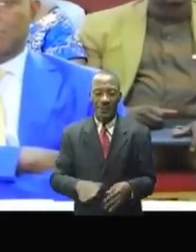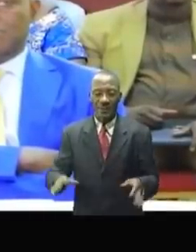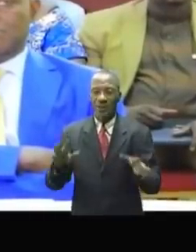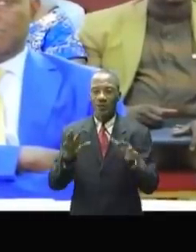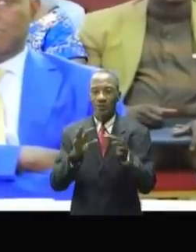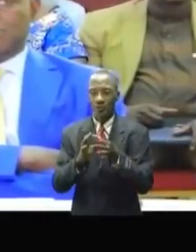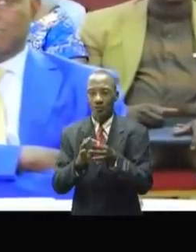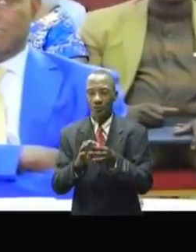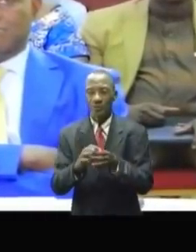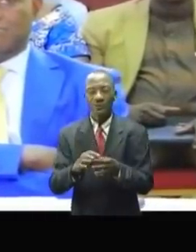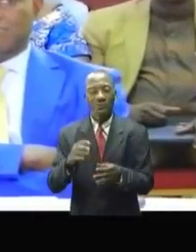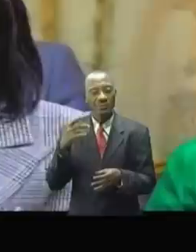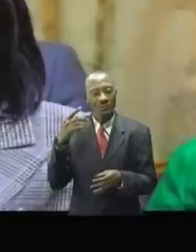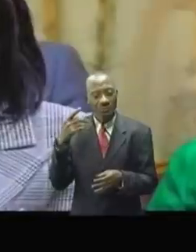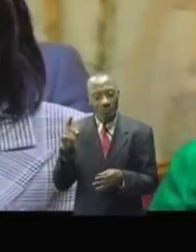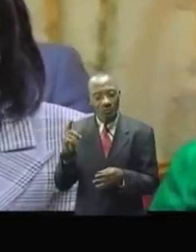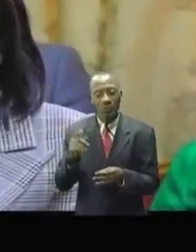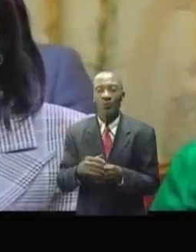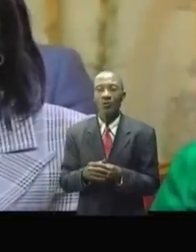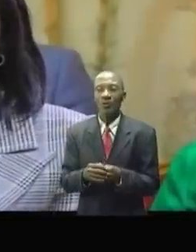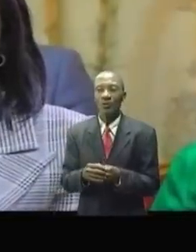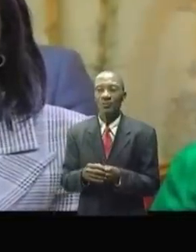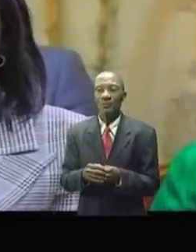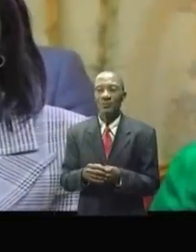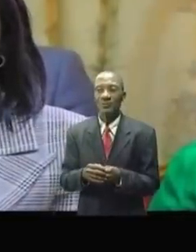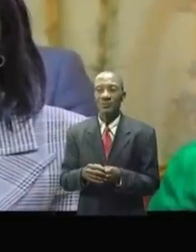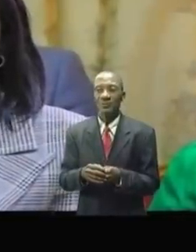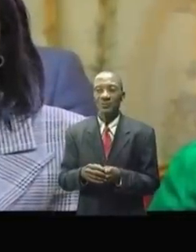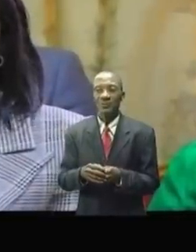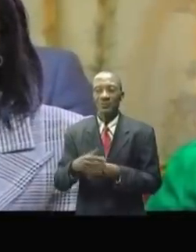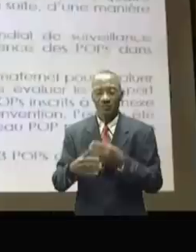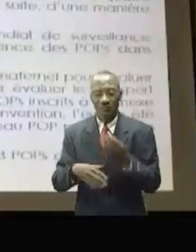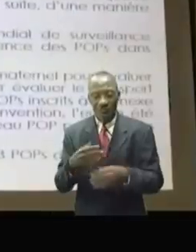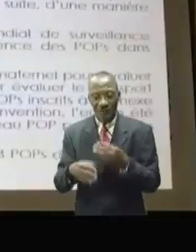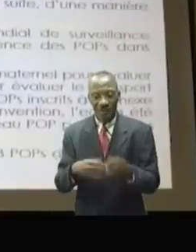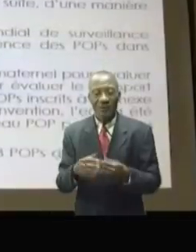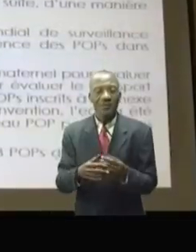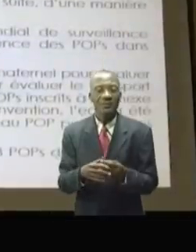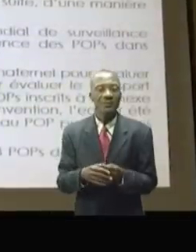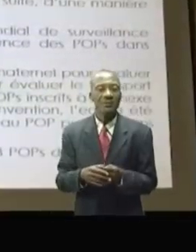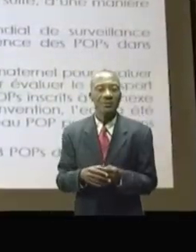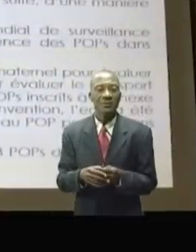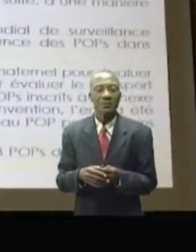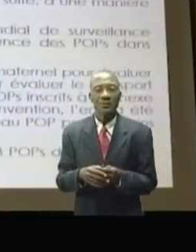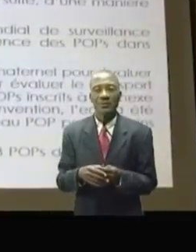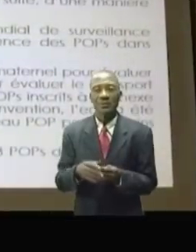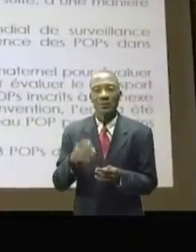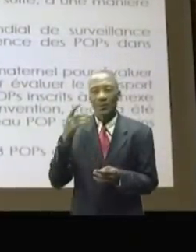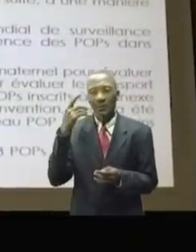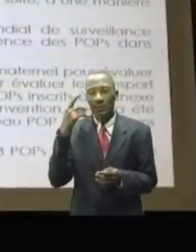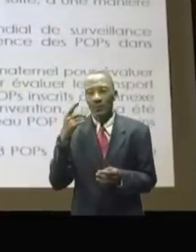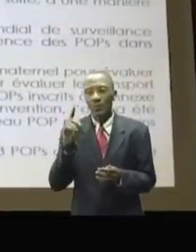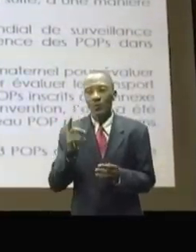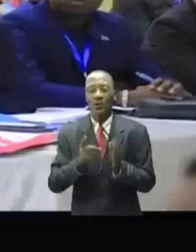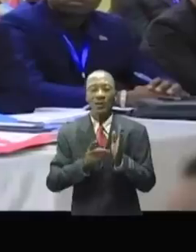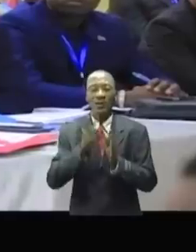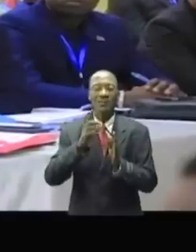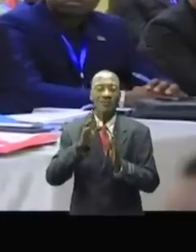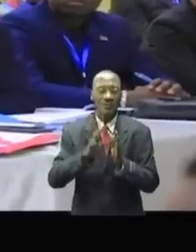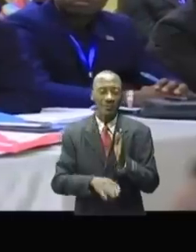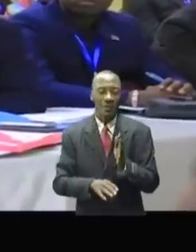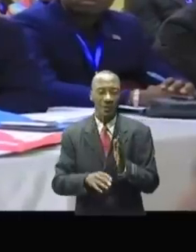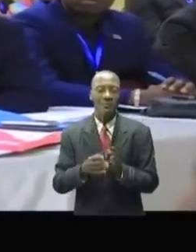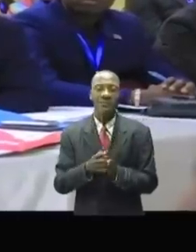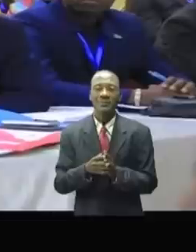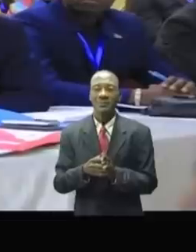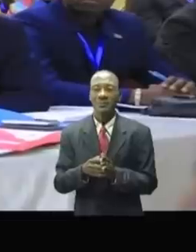différents experts œuvrant dans le secteur concernés par ces produits afin de mettre en œuvre correctement les dispositions de toutes ces